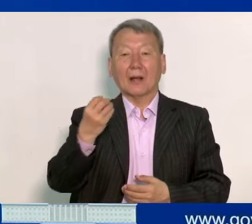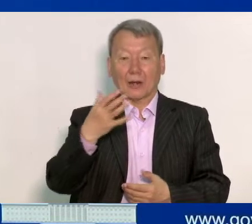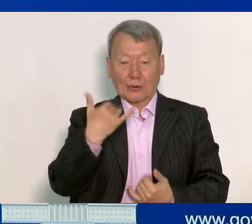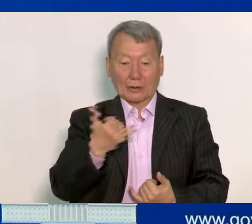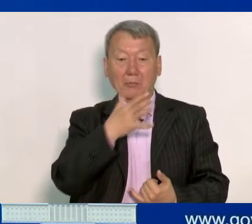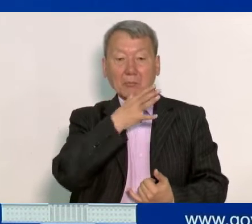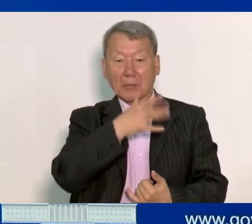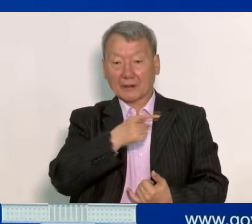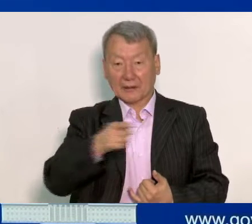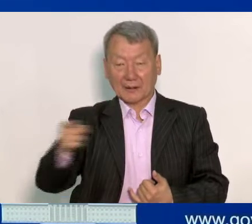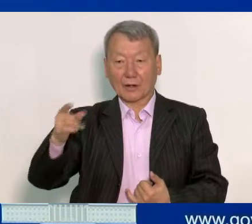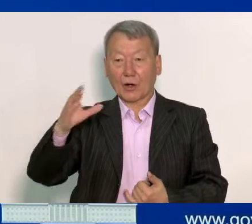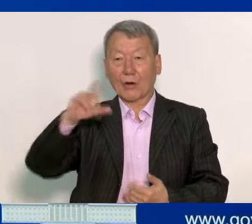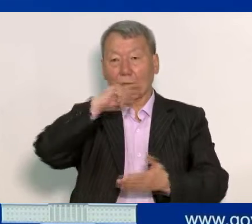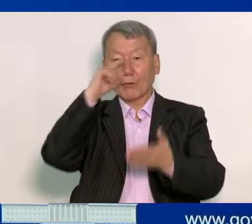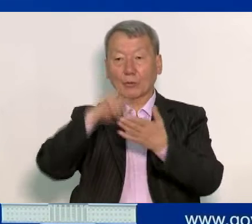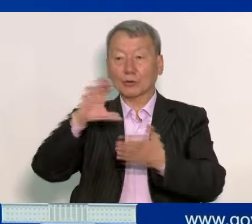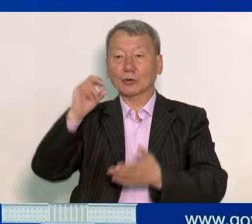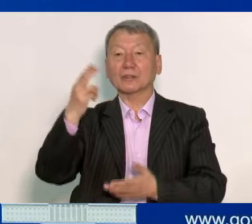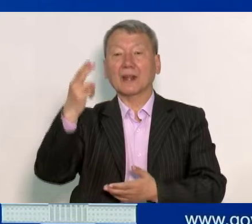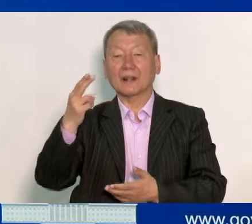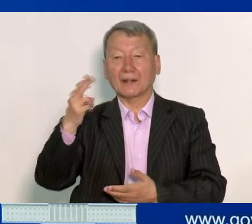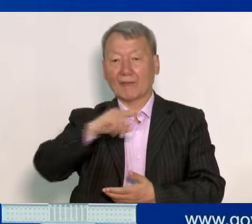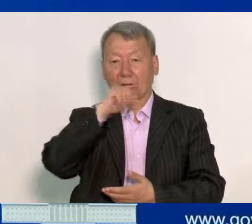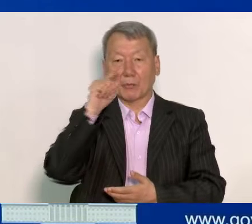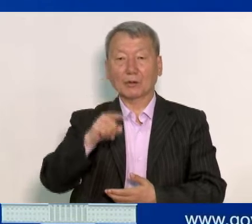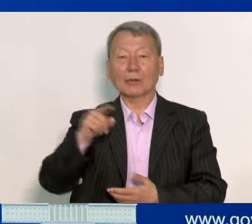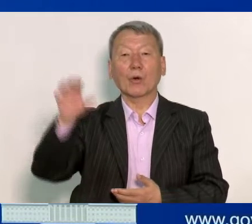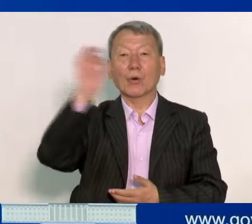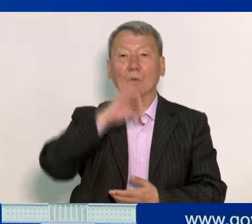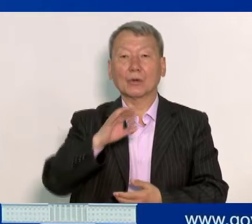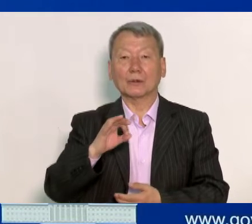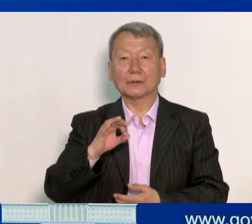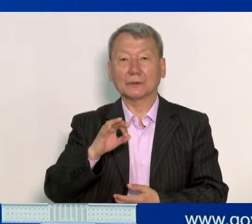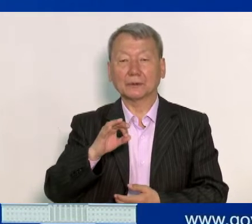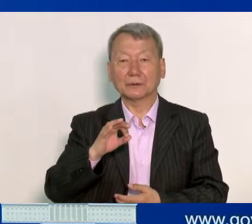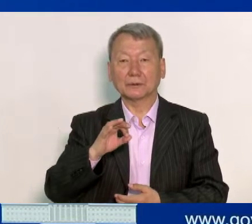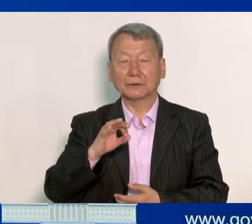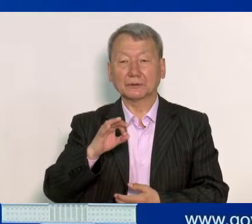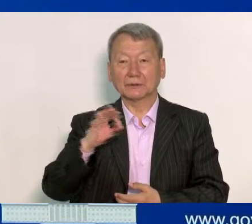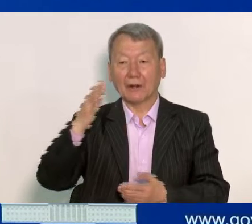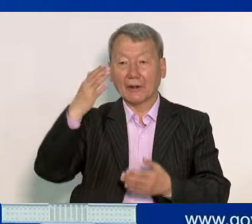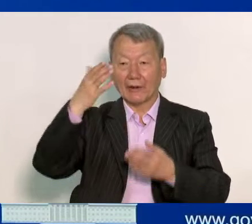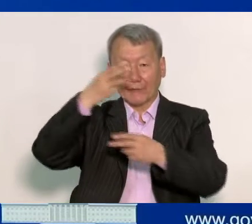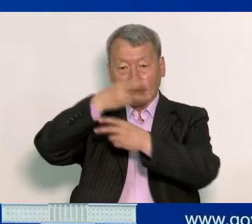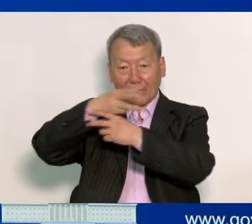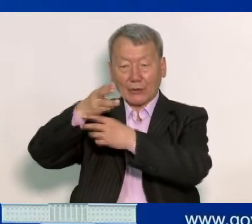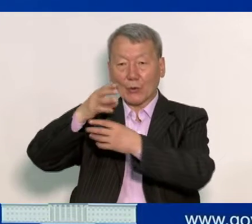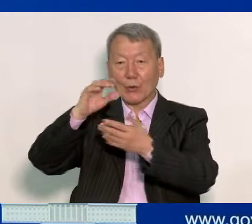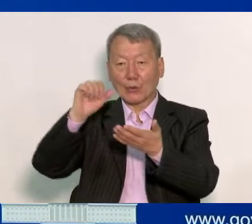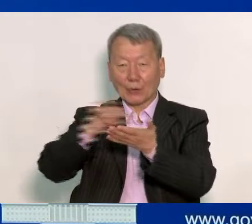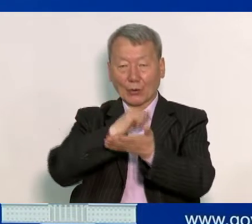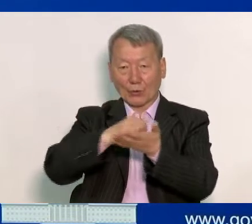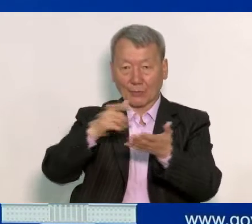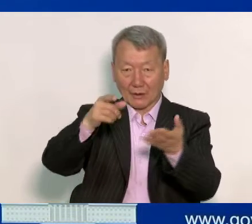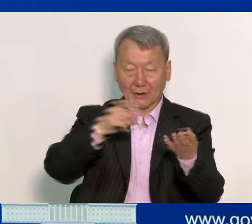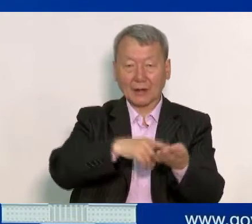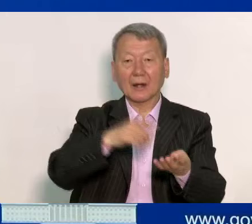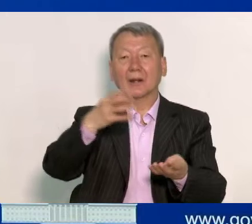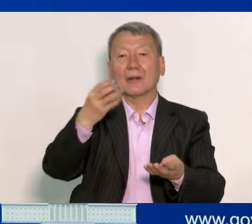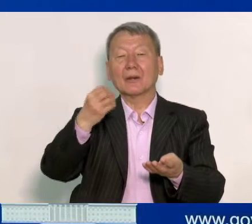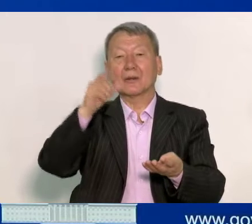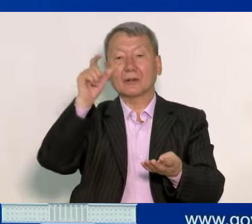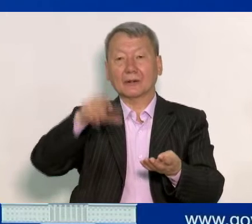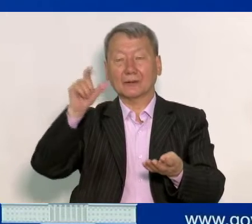убактарда мооки социалдык тармактарда бир ар кандай видео материалдар тарап элди дагы